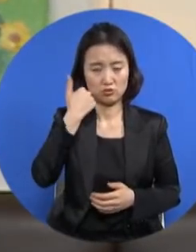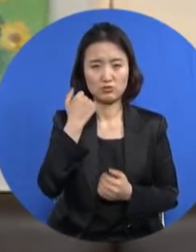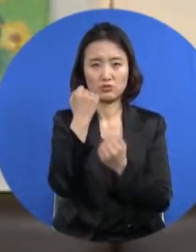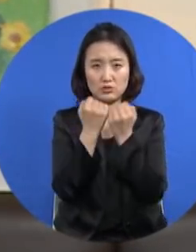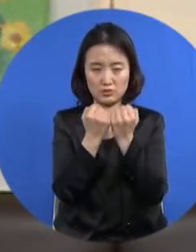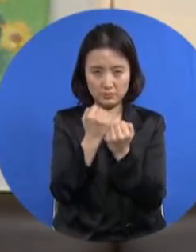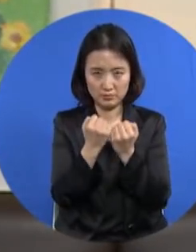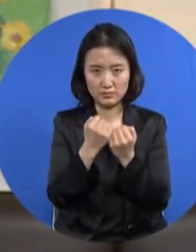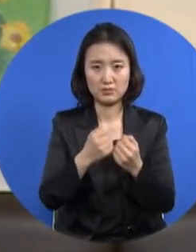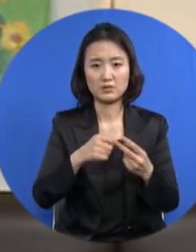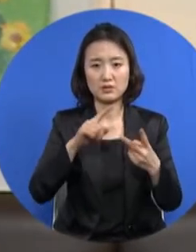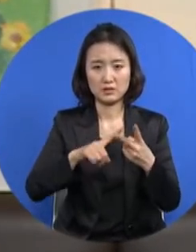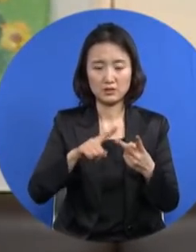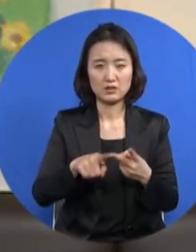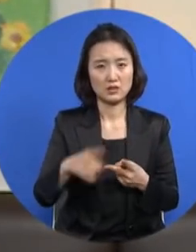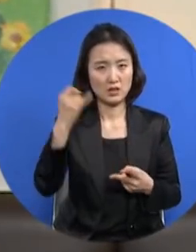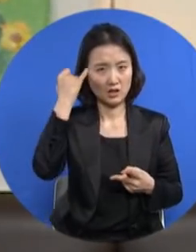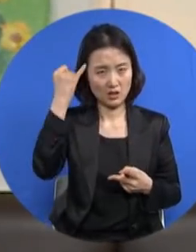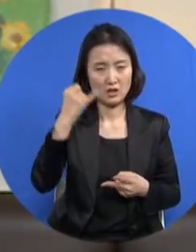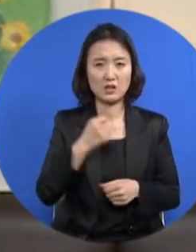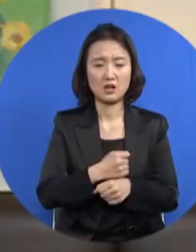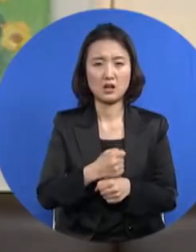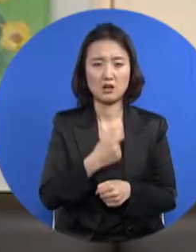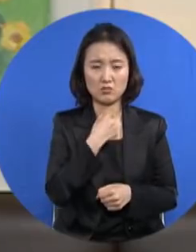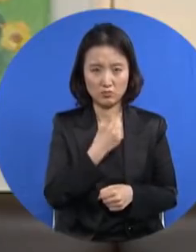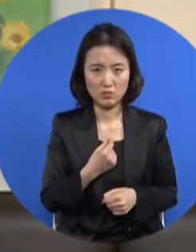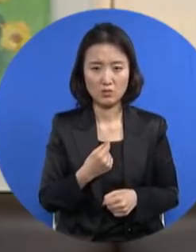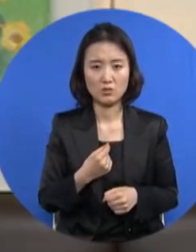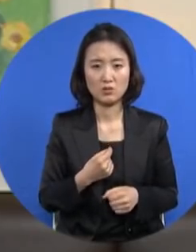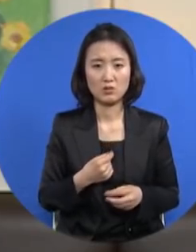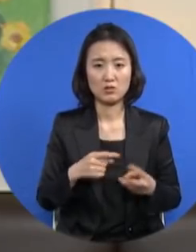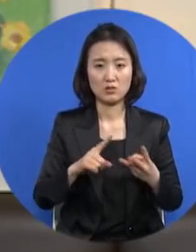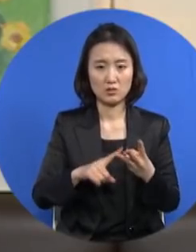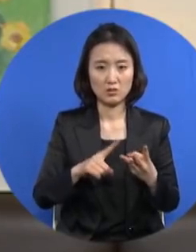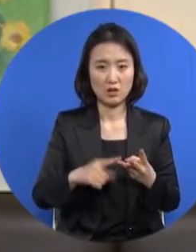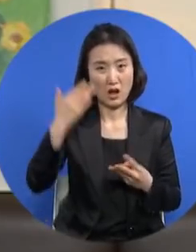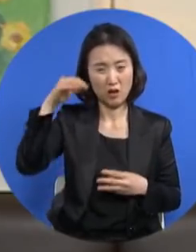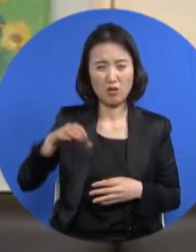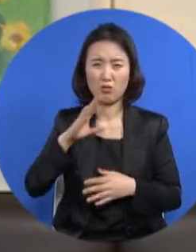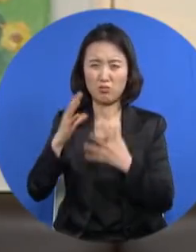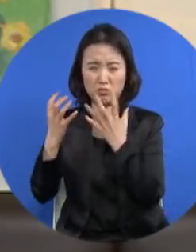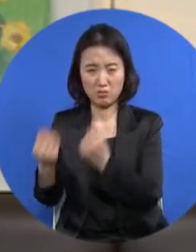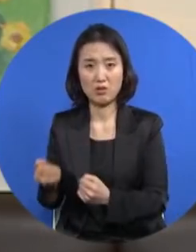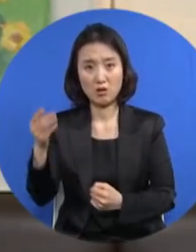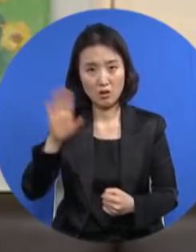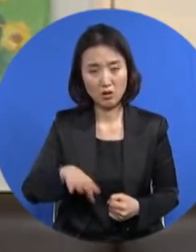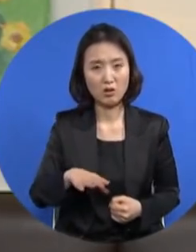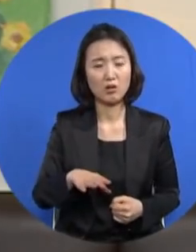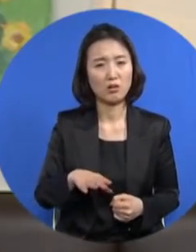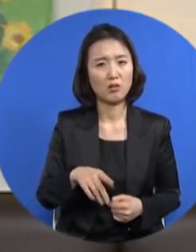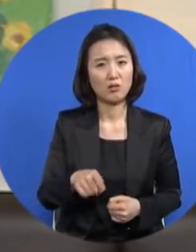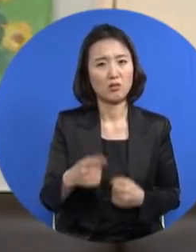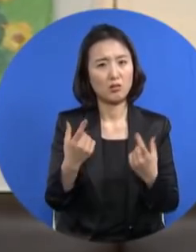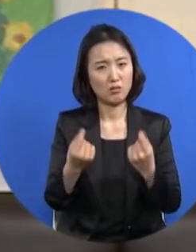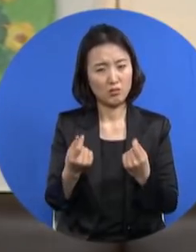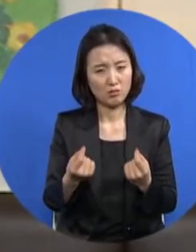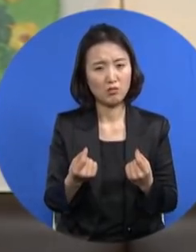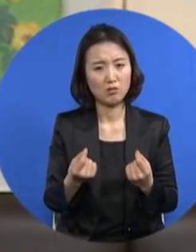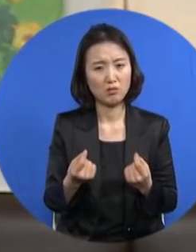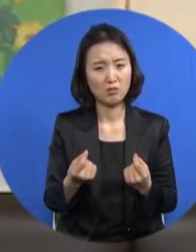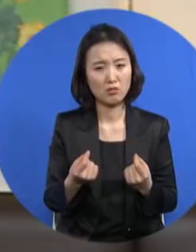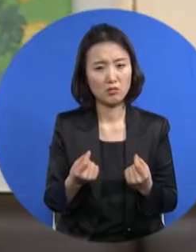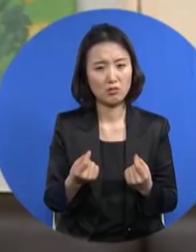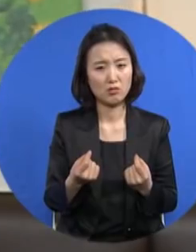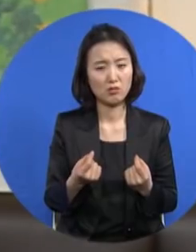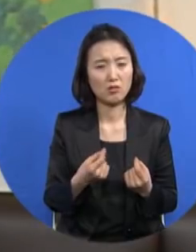두 번째는 이런 컨셉을 하면 좋겠다. 한국인은 굉장히 많은 건데 이런 초밥 컨셉은 되게 많다.